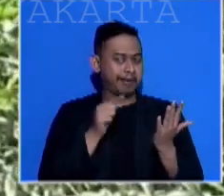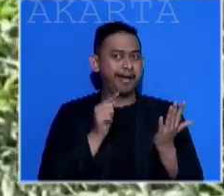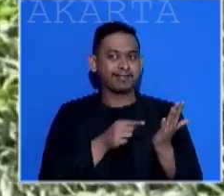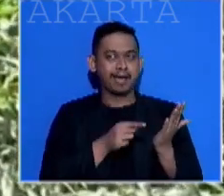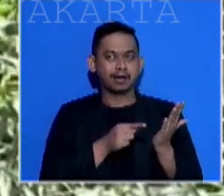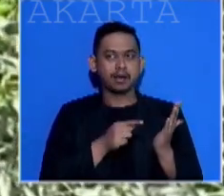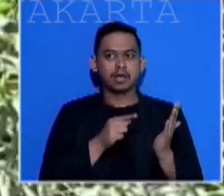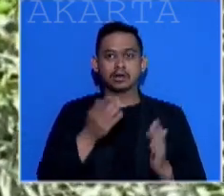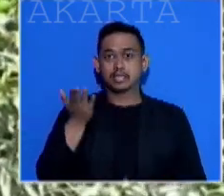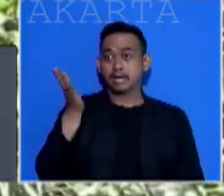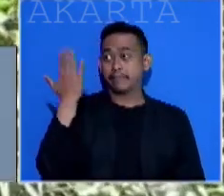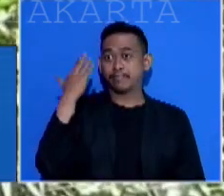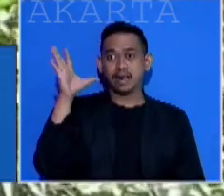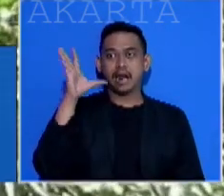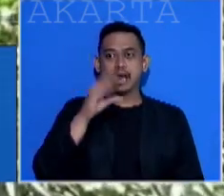bahwa